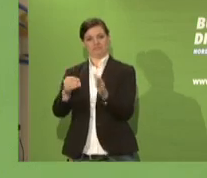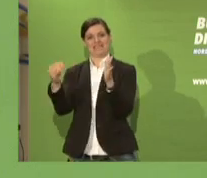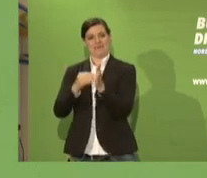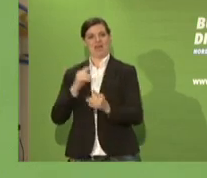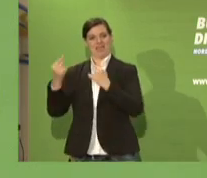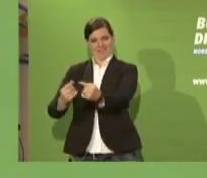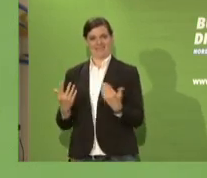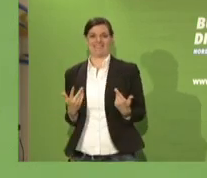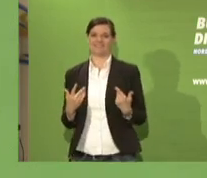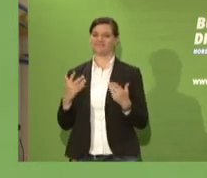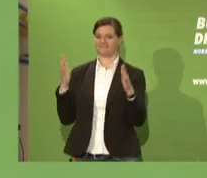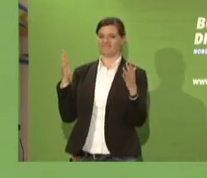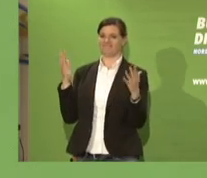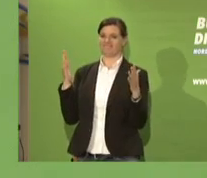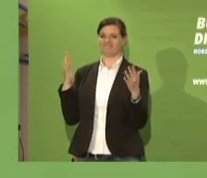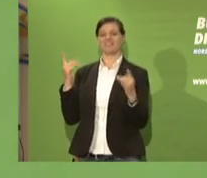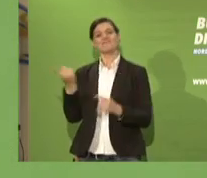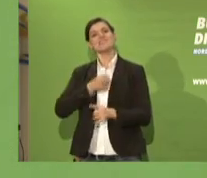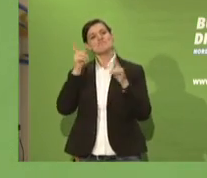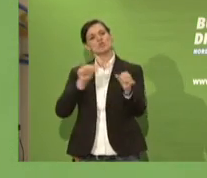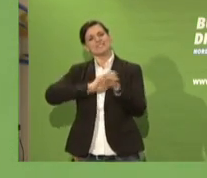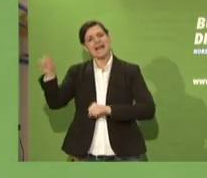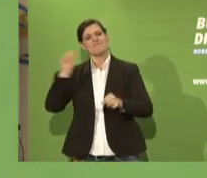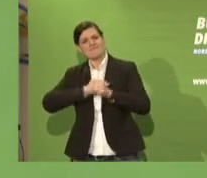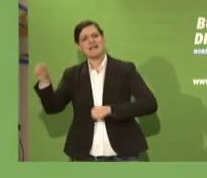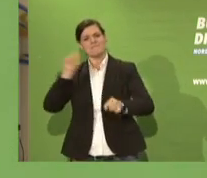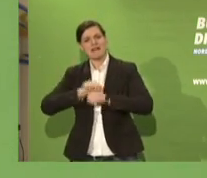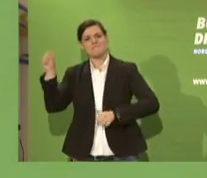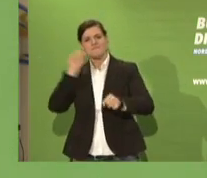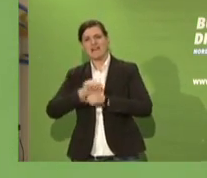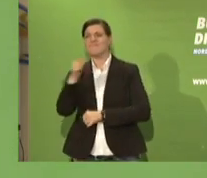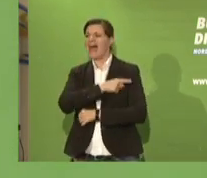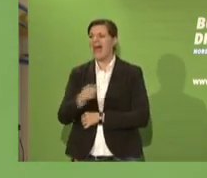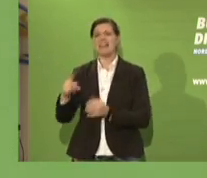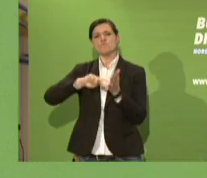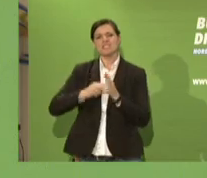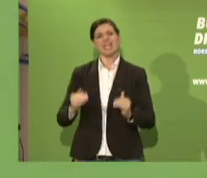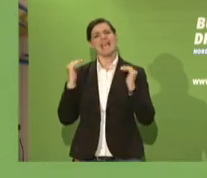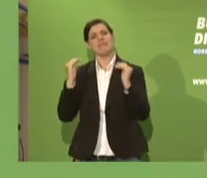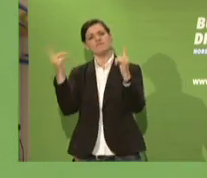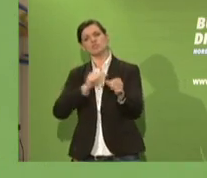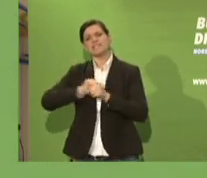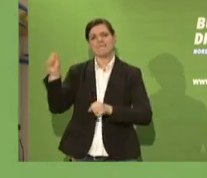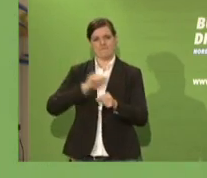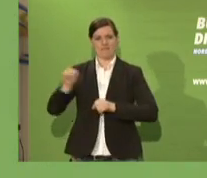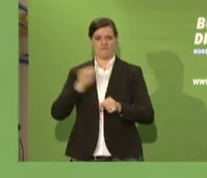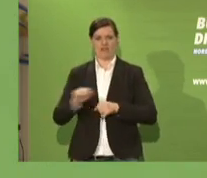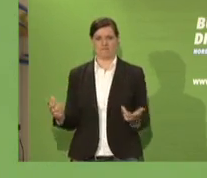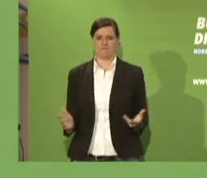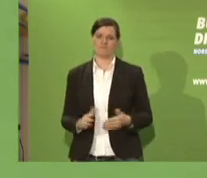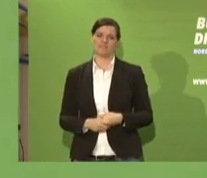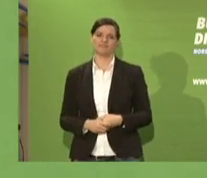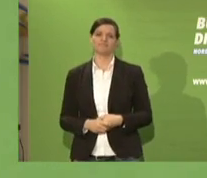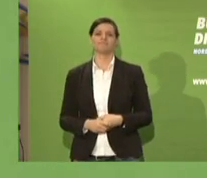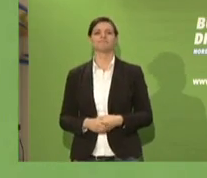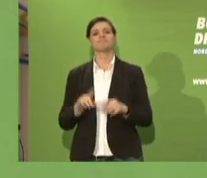überlassen. Lasst uns kämpfen auf allen Ebenen. Und ich sage auch ganz klar, das zähe